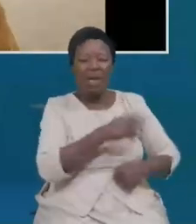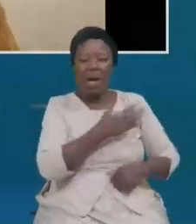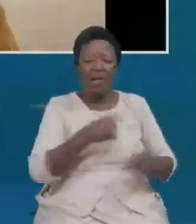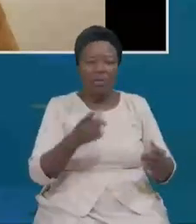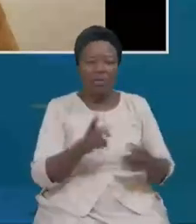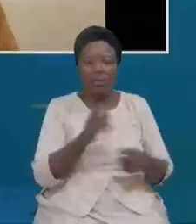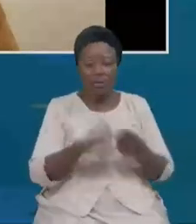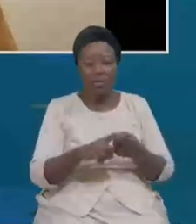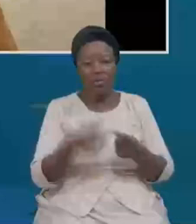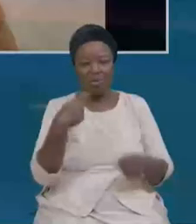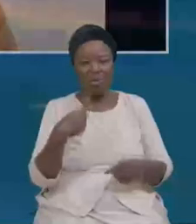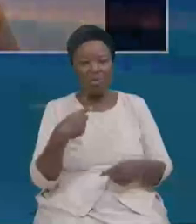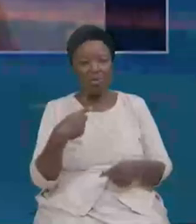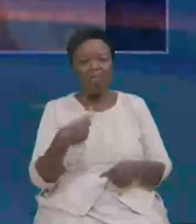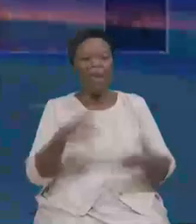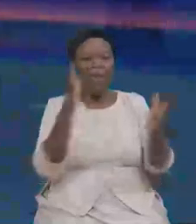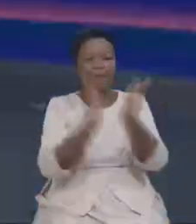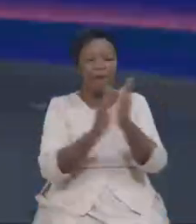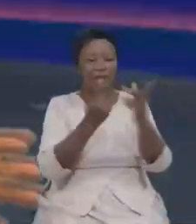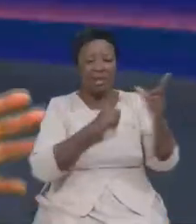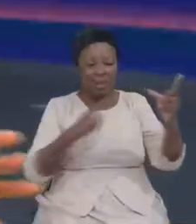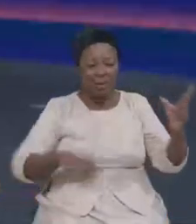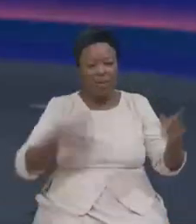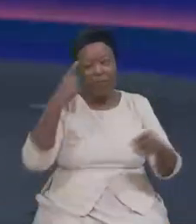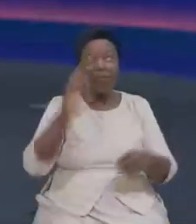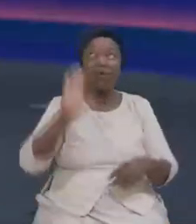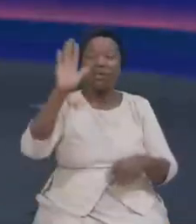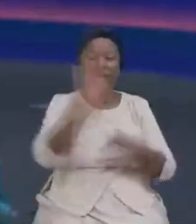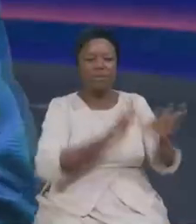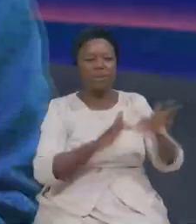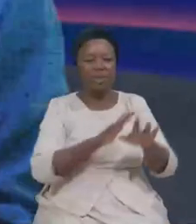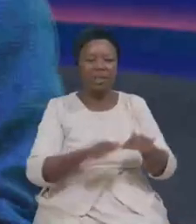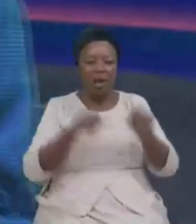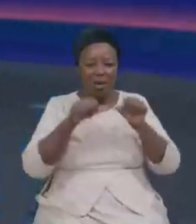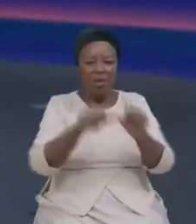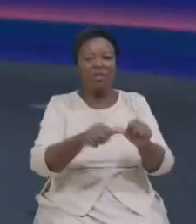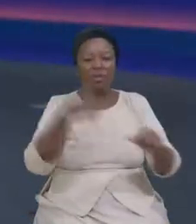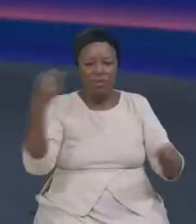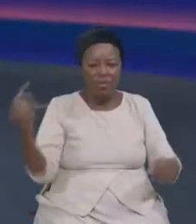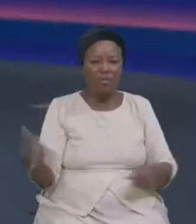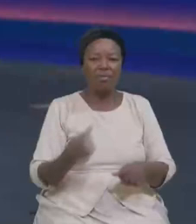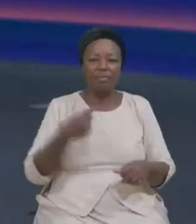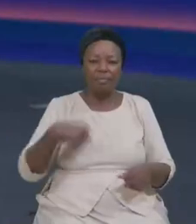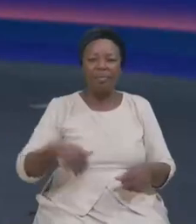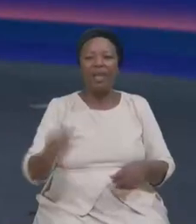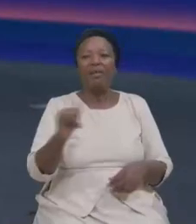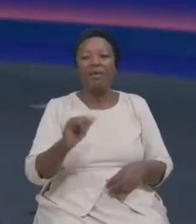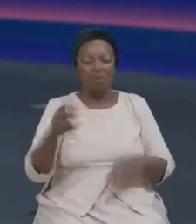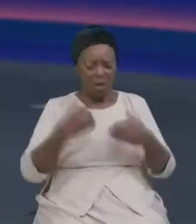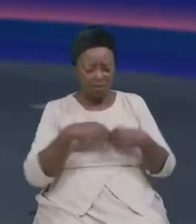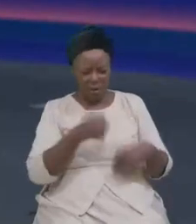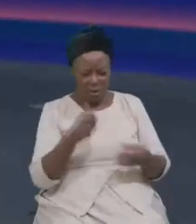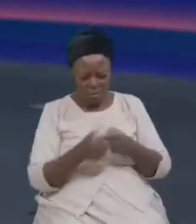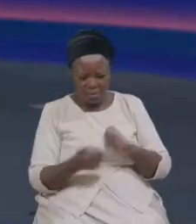louez l'Éternel, car sa miséricorde dure à toujours. Est-ce que j'ai un problème? Qu'est-ce que je veux faire? Gloire à